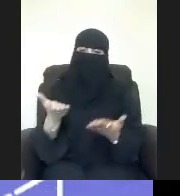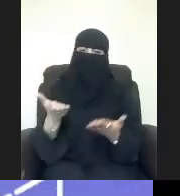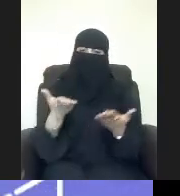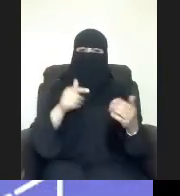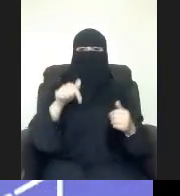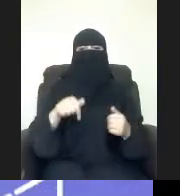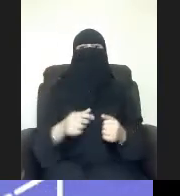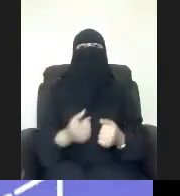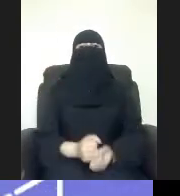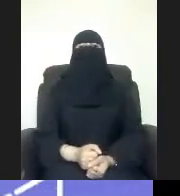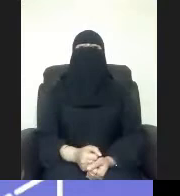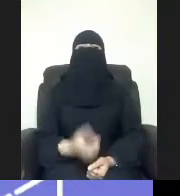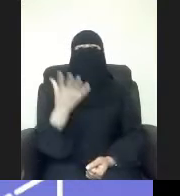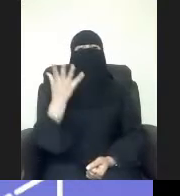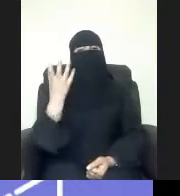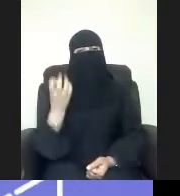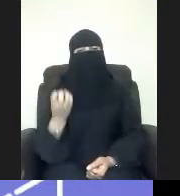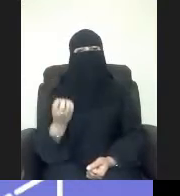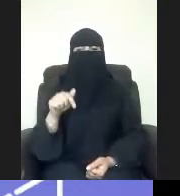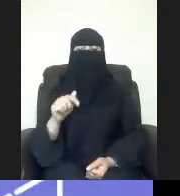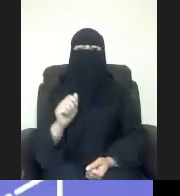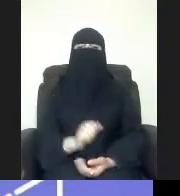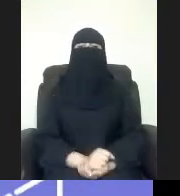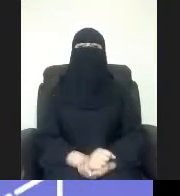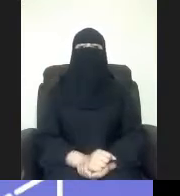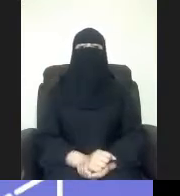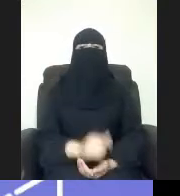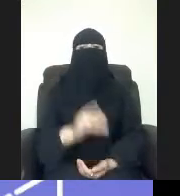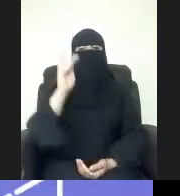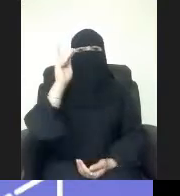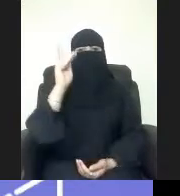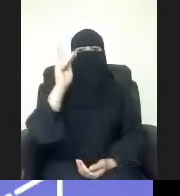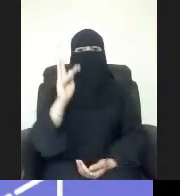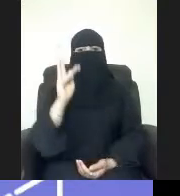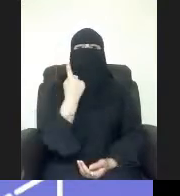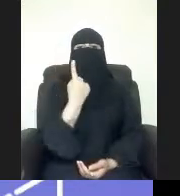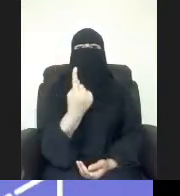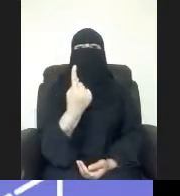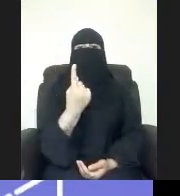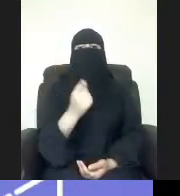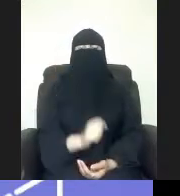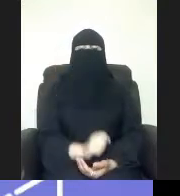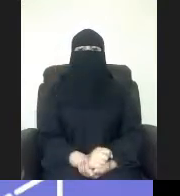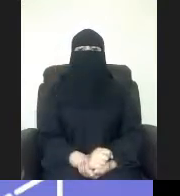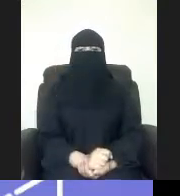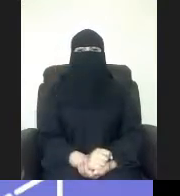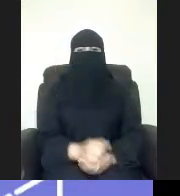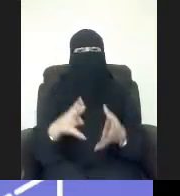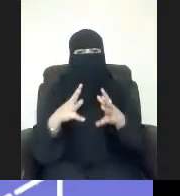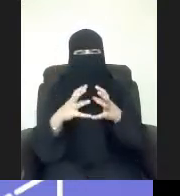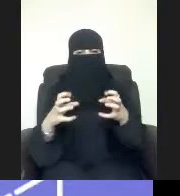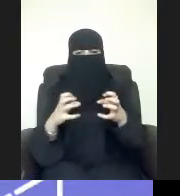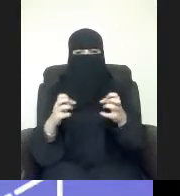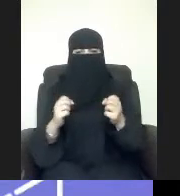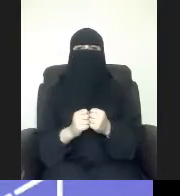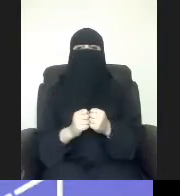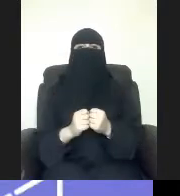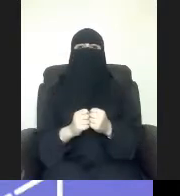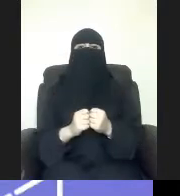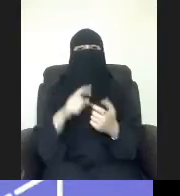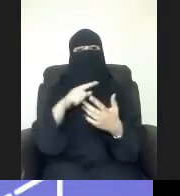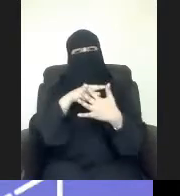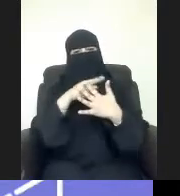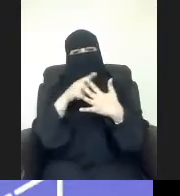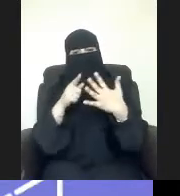أرحب بالجميع ضيوفنا الكرام في الجلسة الأولى في محور مفاهيم وأساليب التدريس في التعليم المدمج ضمن